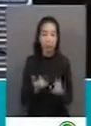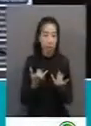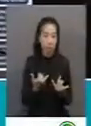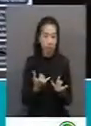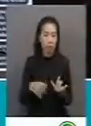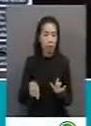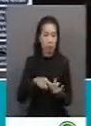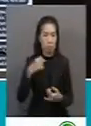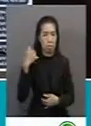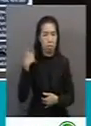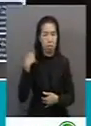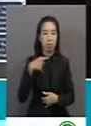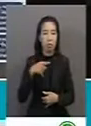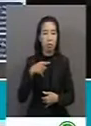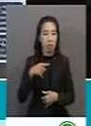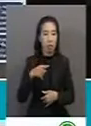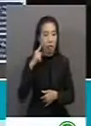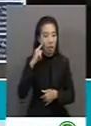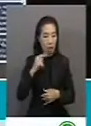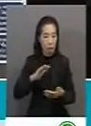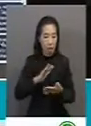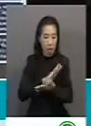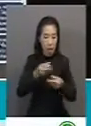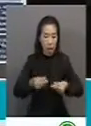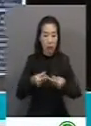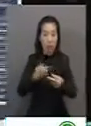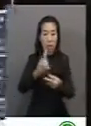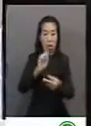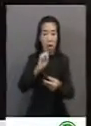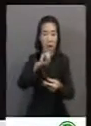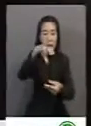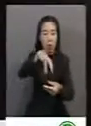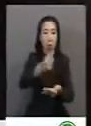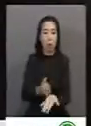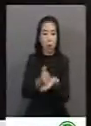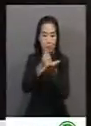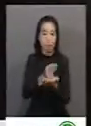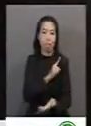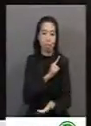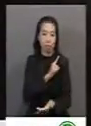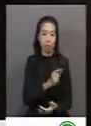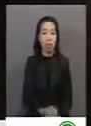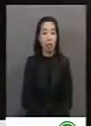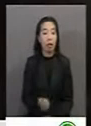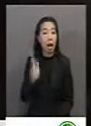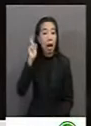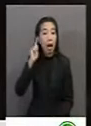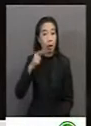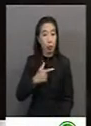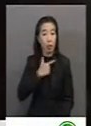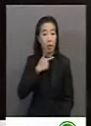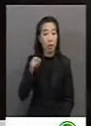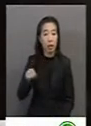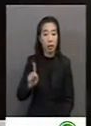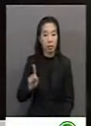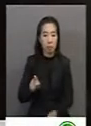เองนะคะก็มีการยื่นเรื่องให้ DSI นั้นรับเป็นคดีพิเศษด้วยค่ะไปก่อติดข่าวใหญ่เรื่องนี้กันคุณผู้ชมกรณีที่มี